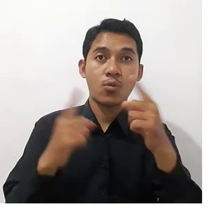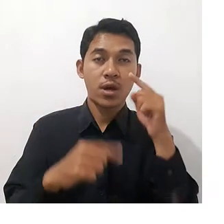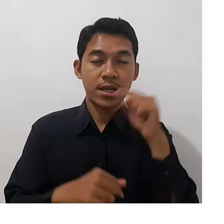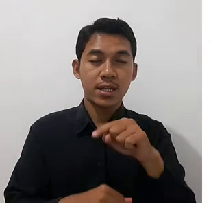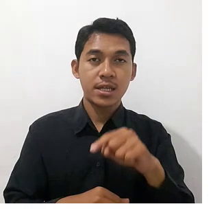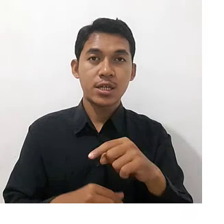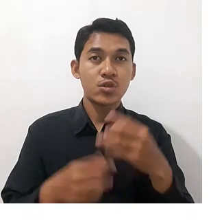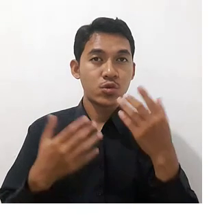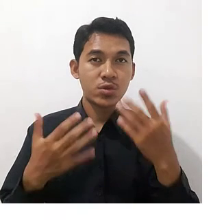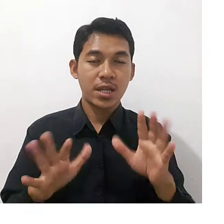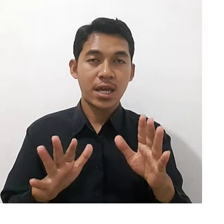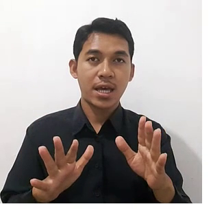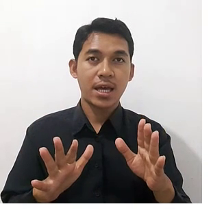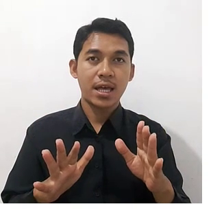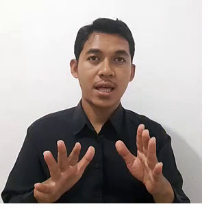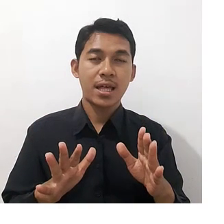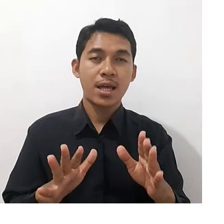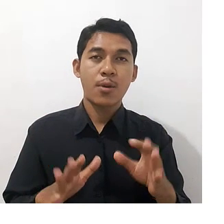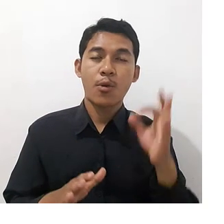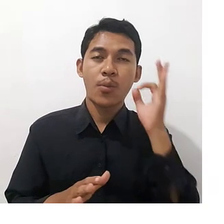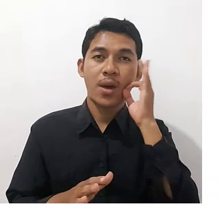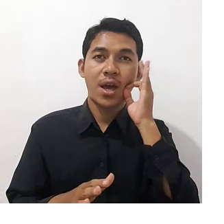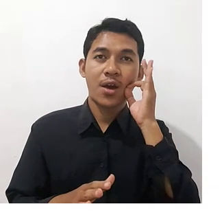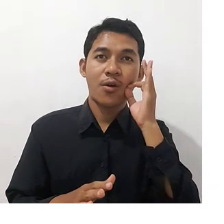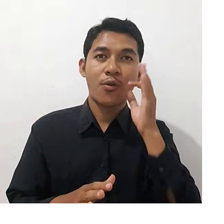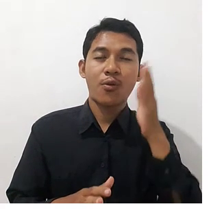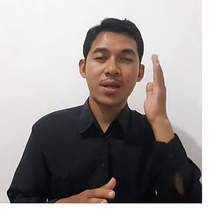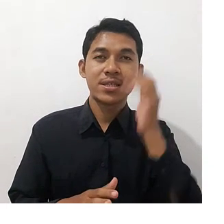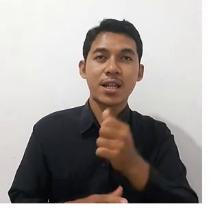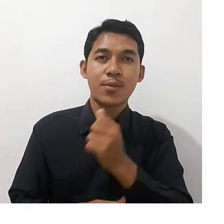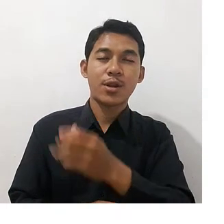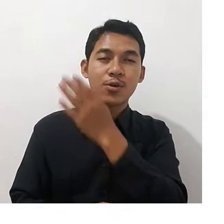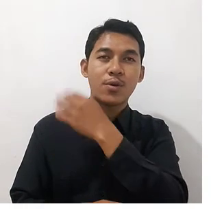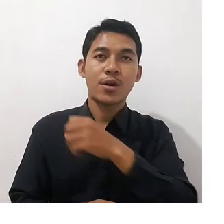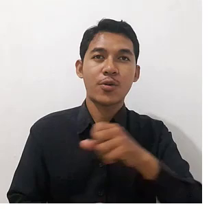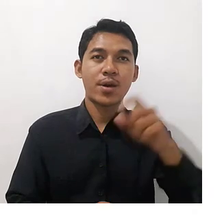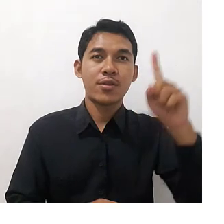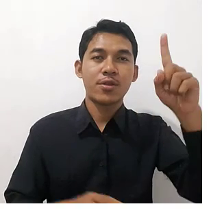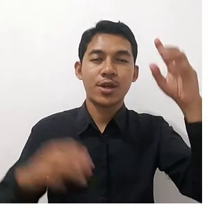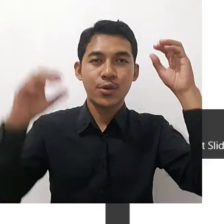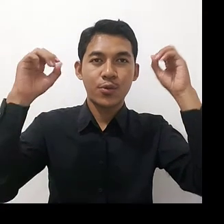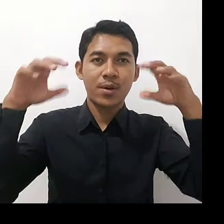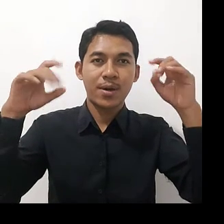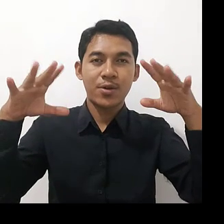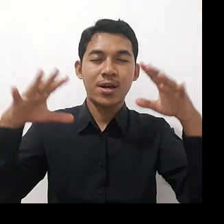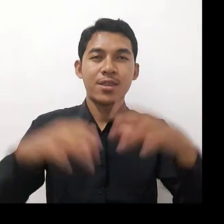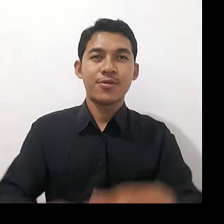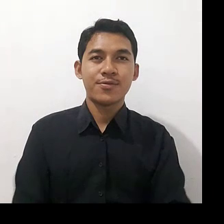Demikian yang bisa saya sampaikan. Kurang lebihnya mohon maaf. Wassalamualaikum warahmatullahi wabarakatuh.